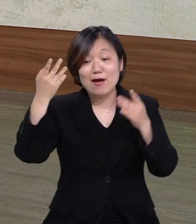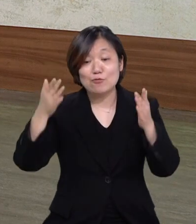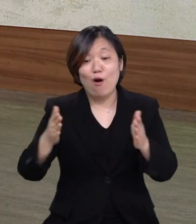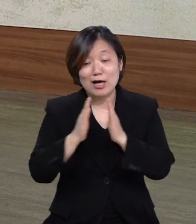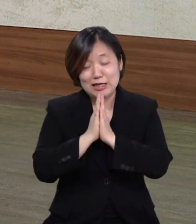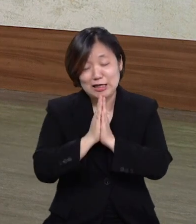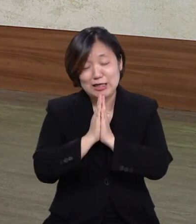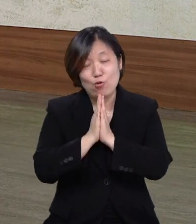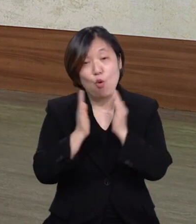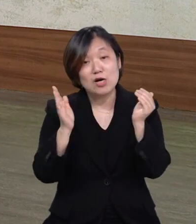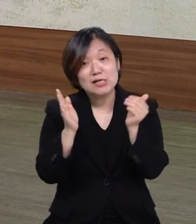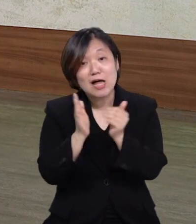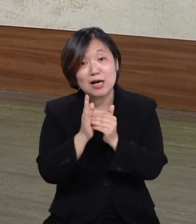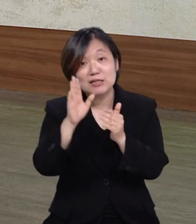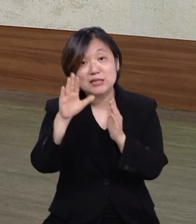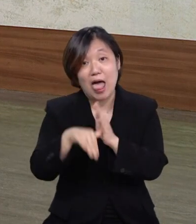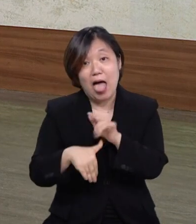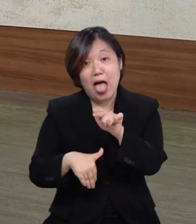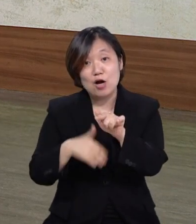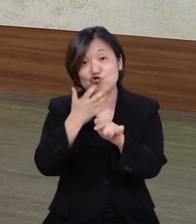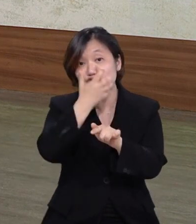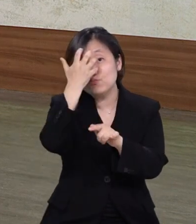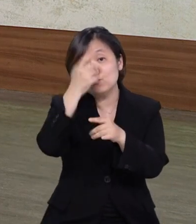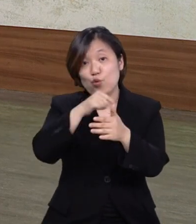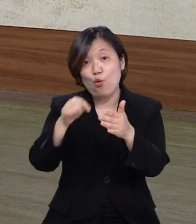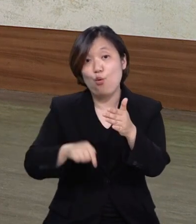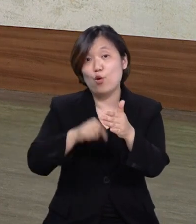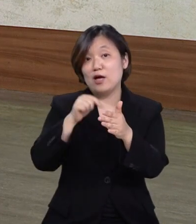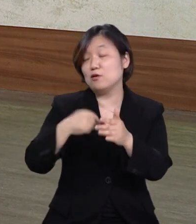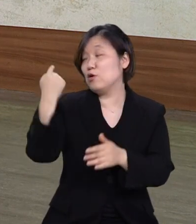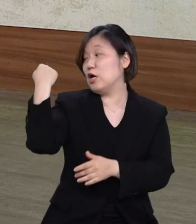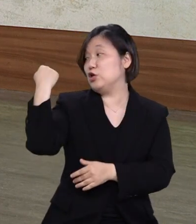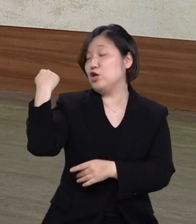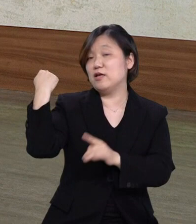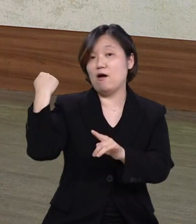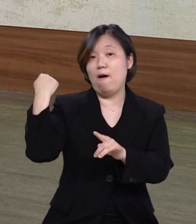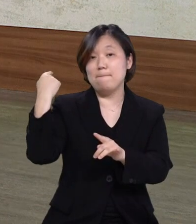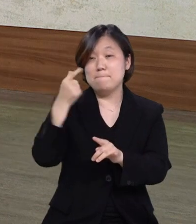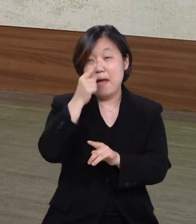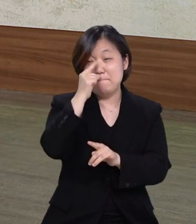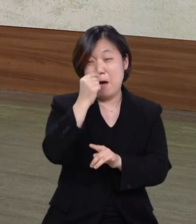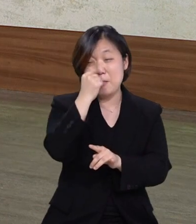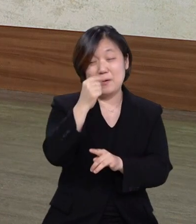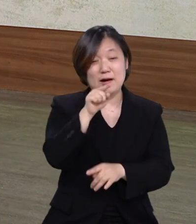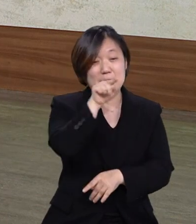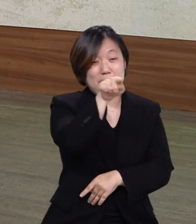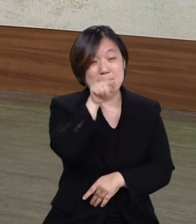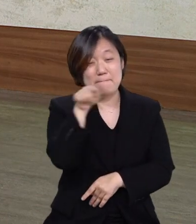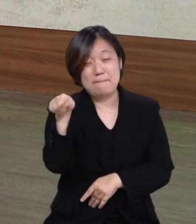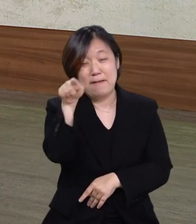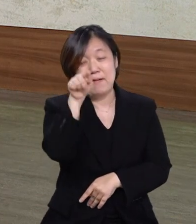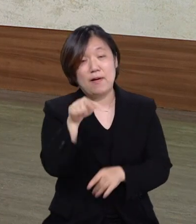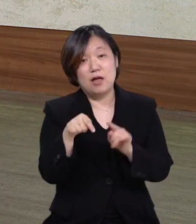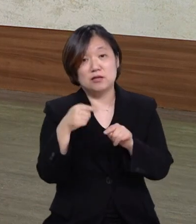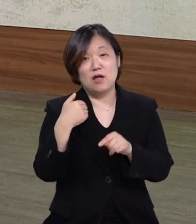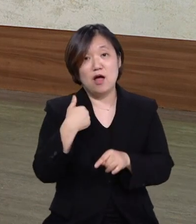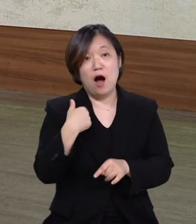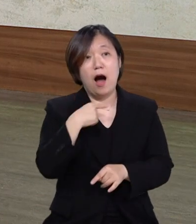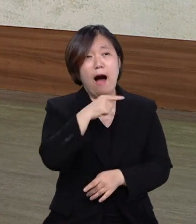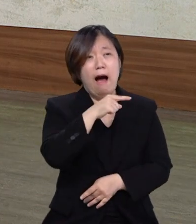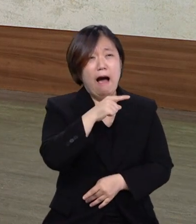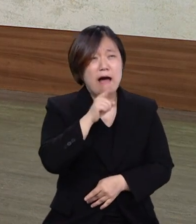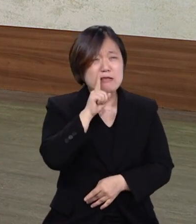끝날 때쯤에 누가 등 뒤에서 뾰족한 걸로 막 이렇게 자기 등을 찔렀는데 시커먼 피가